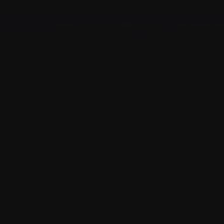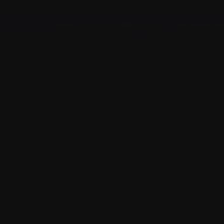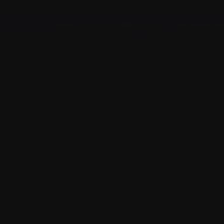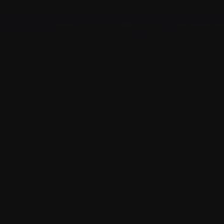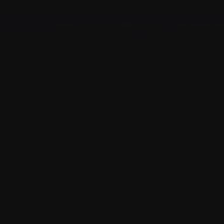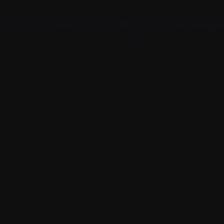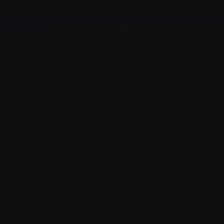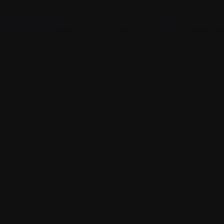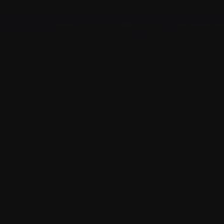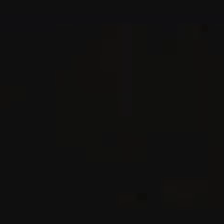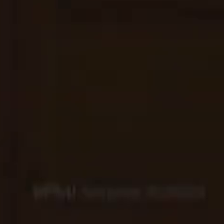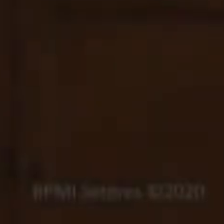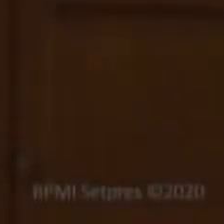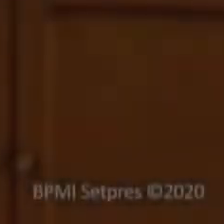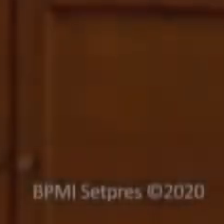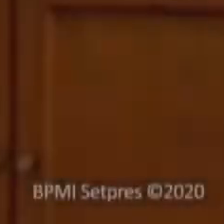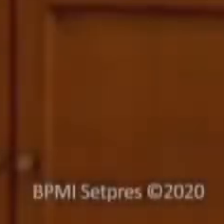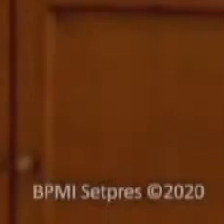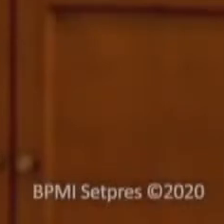Hai